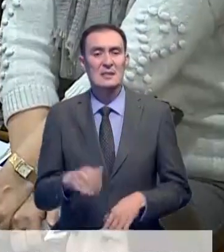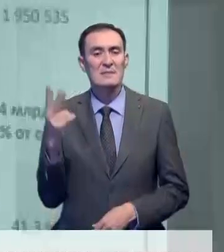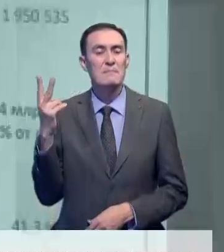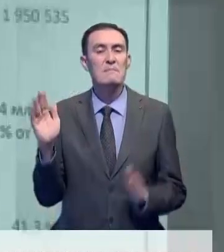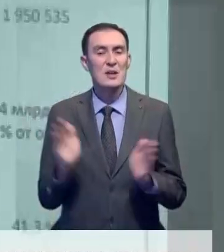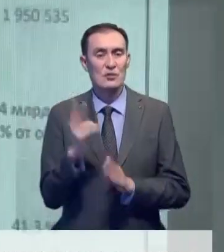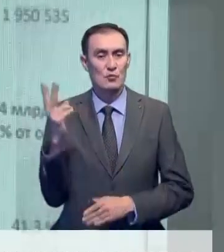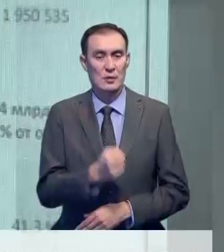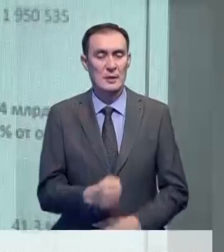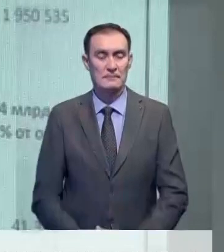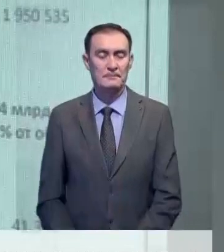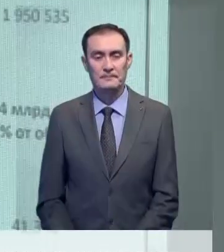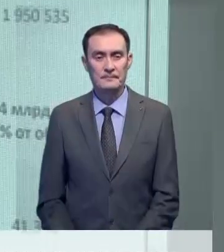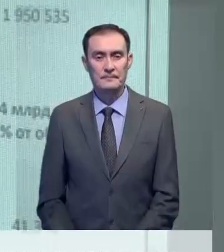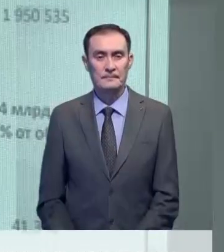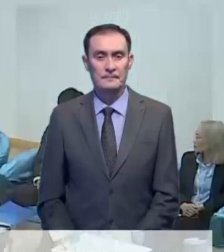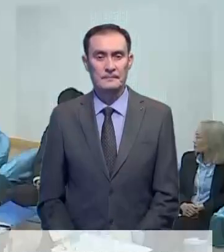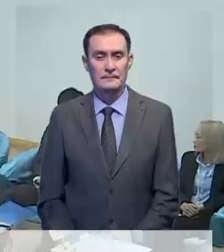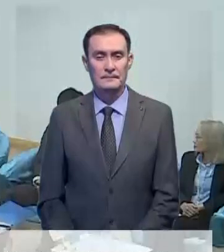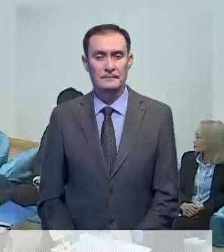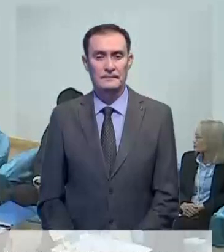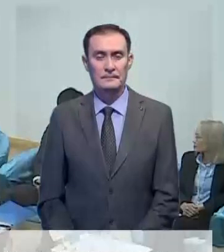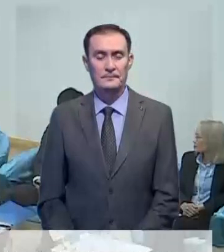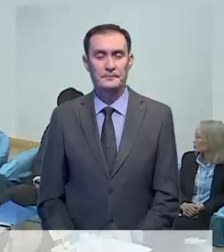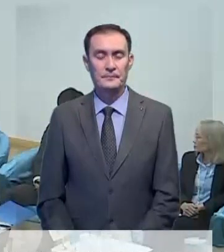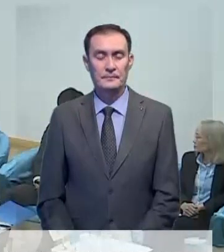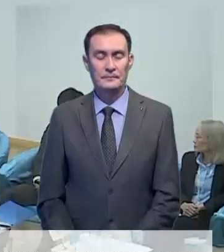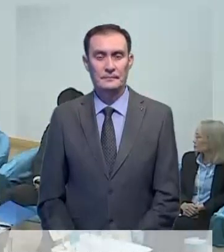дву недель Наталья салькова Надин молдабеков акту Хабар 24